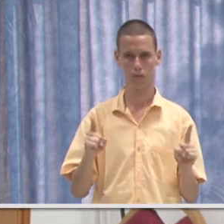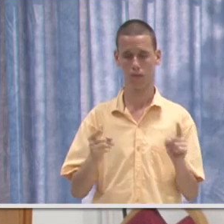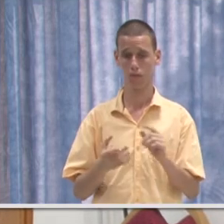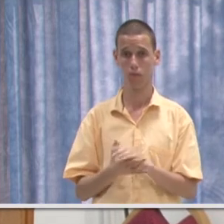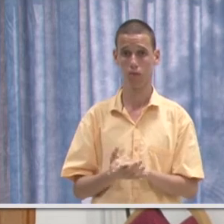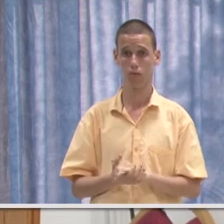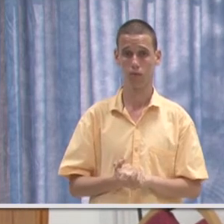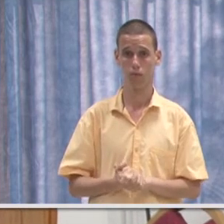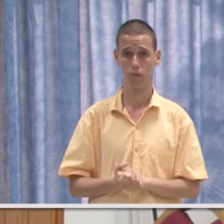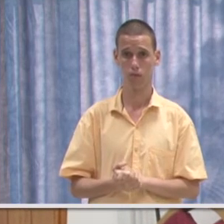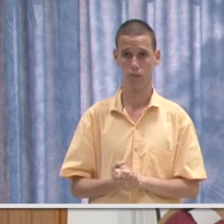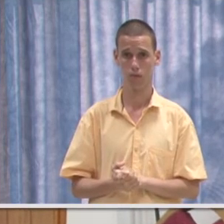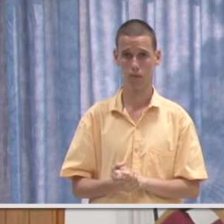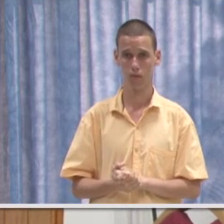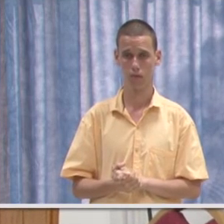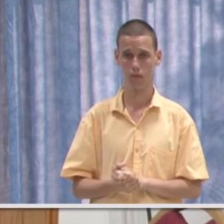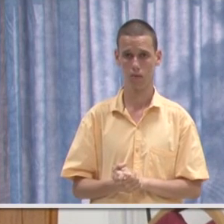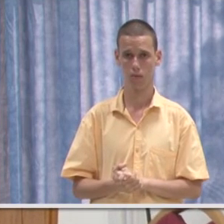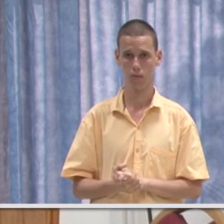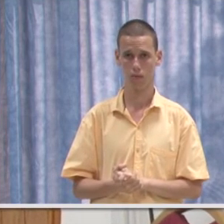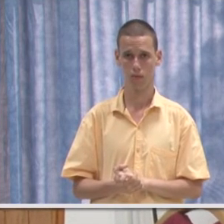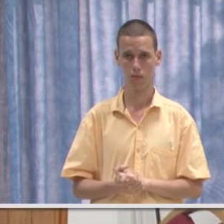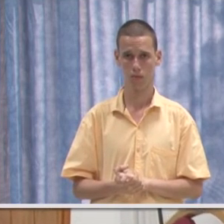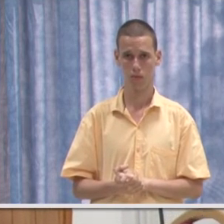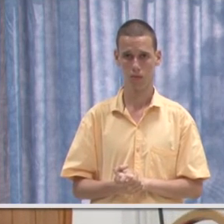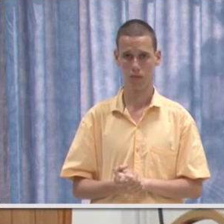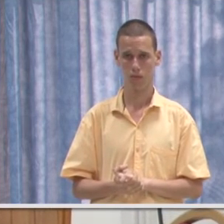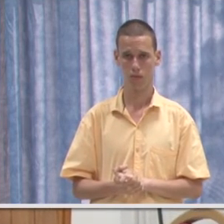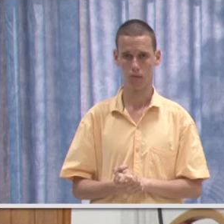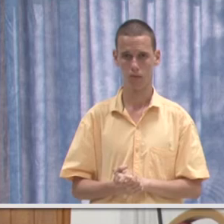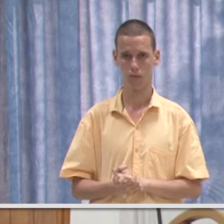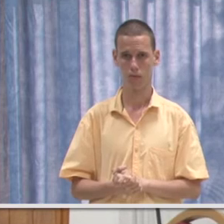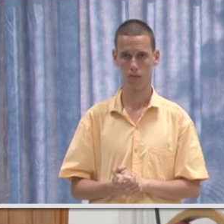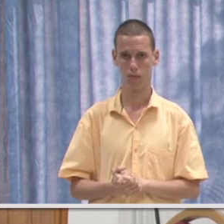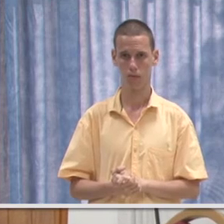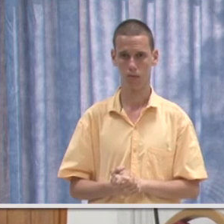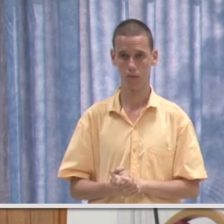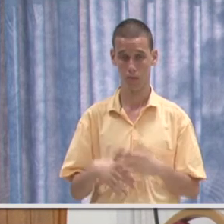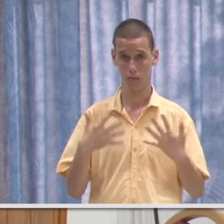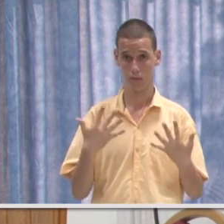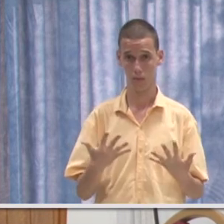avant de finir, je suis content pour passer un message. Pour, c'est un bon public